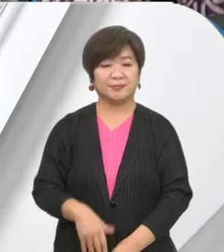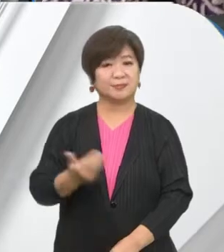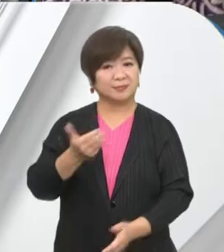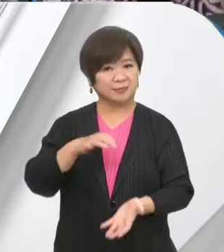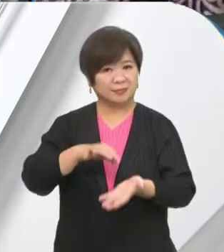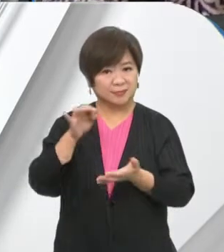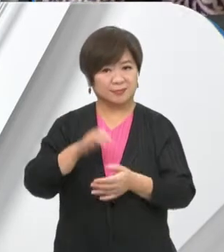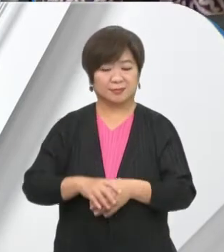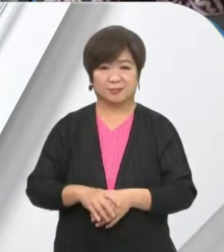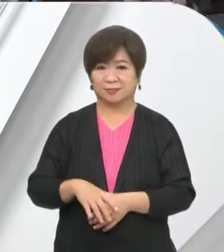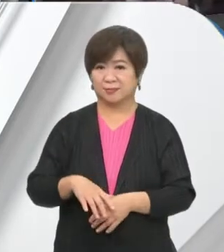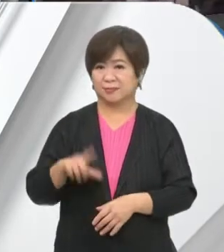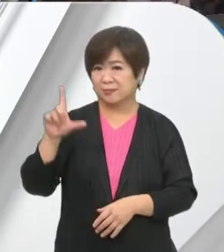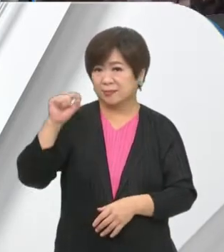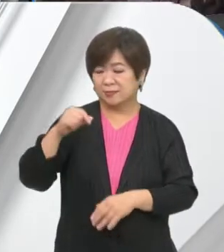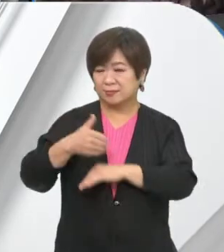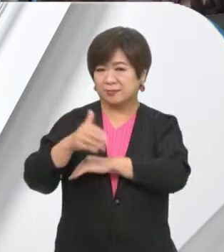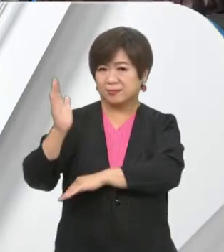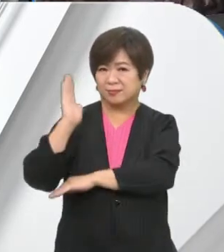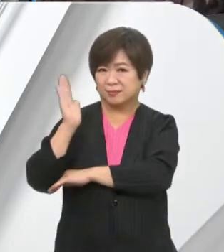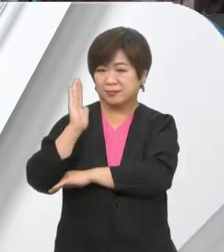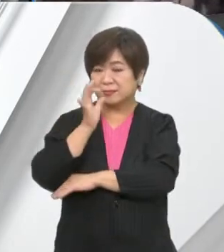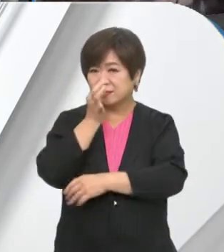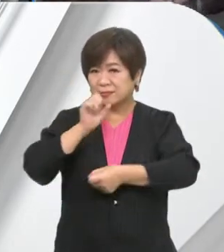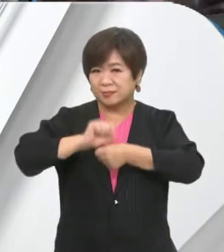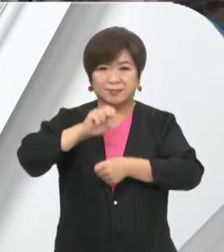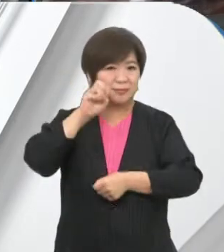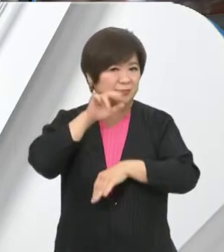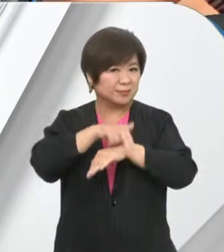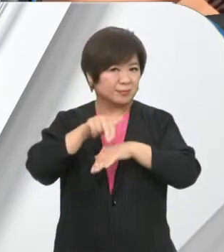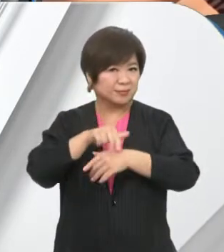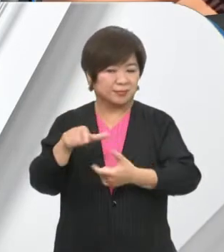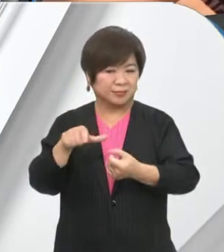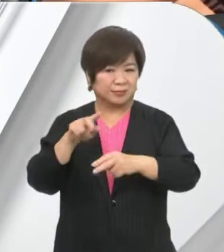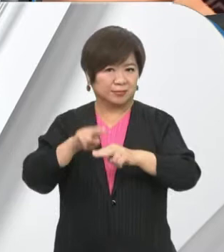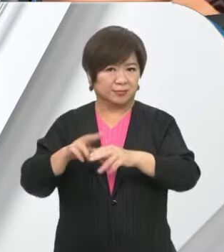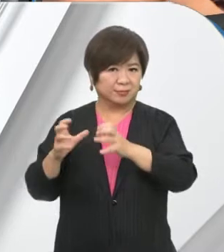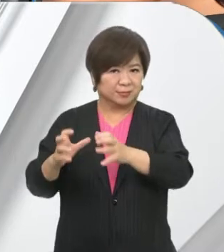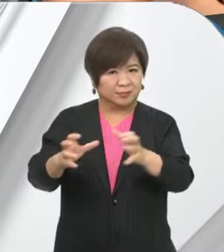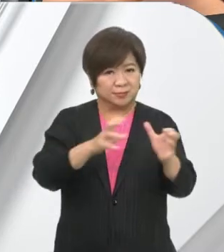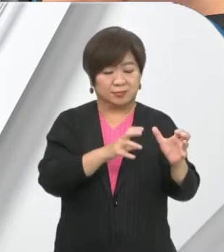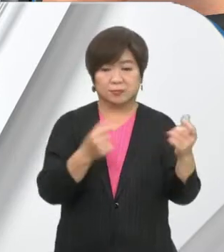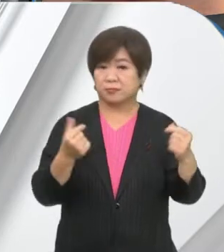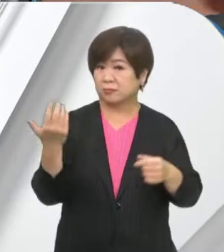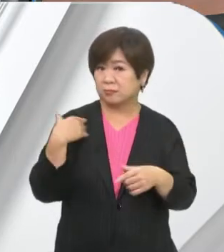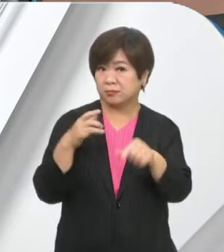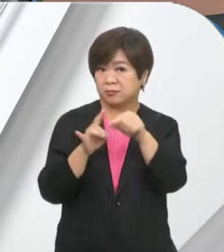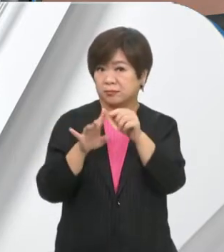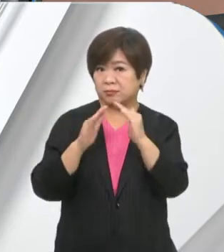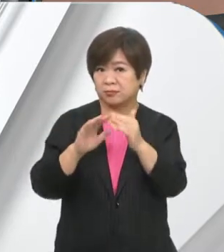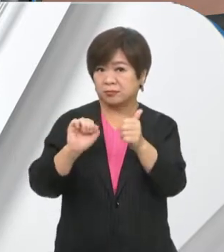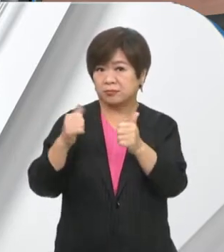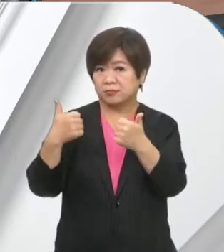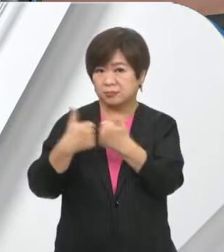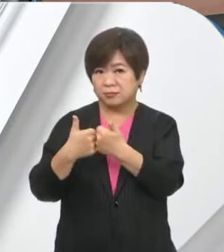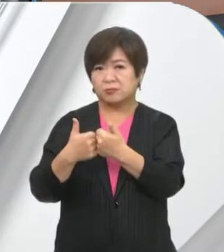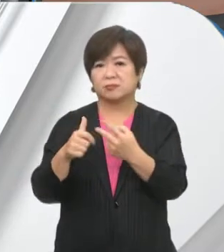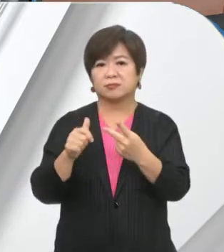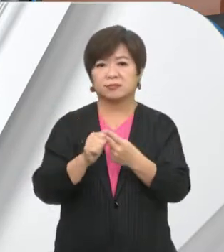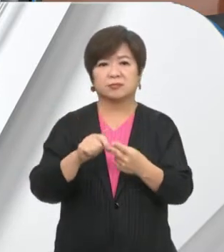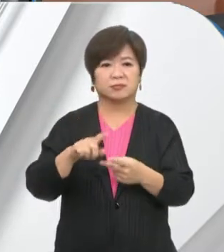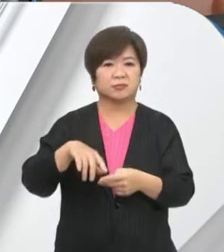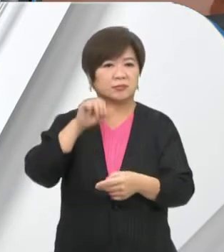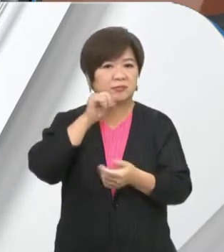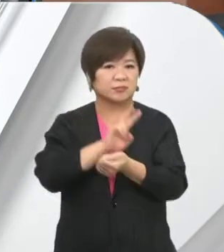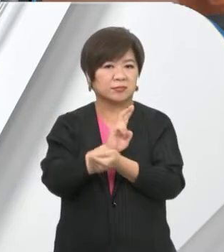专家为大家绍介嘅东石镇公所五层院所设计嘅公共建筑，其实含有台中市议会、立林村